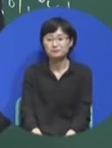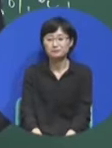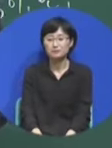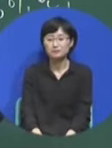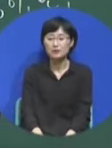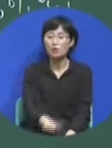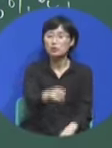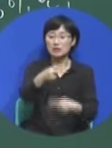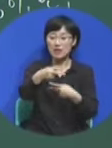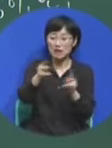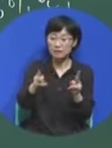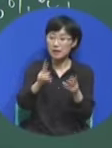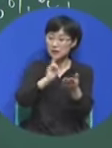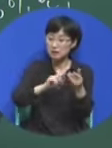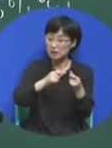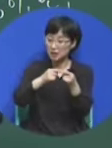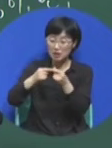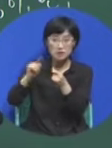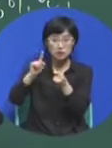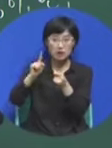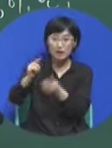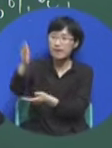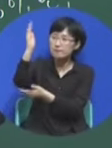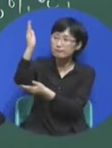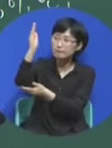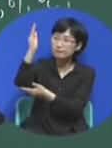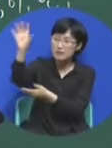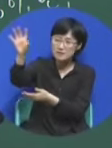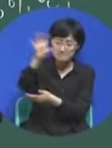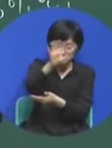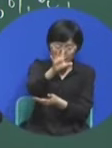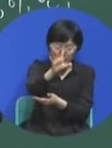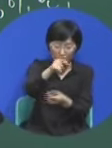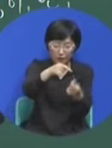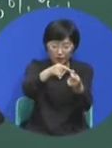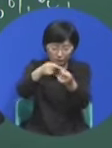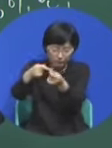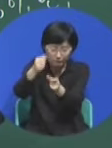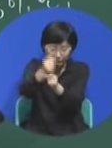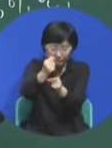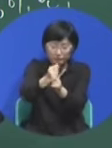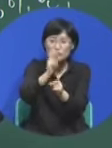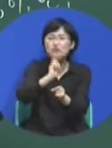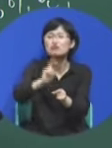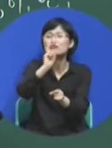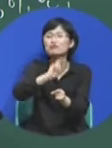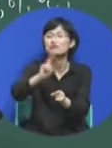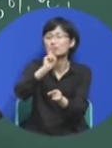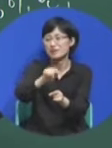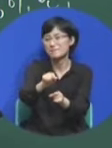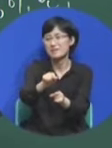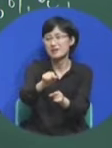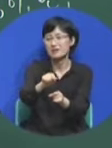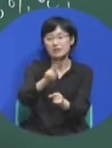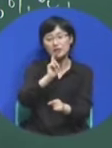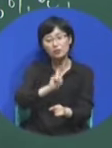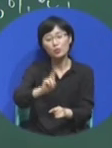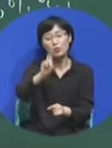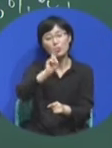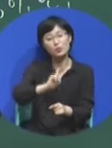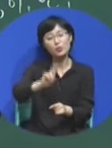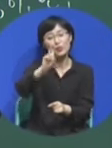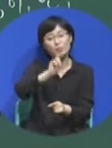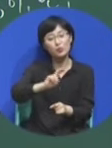把信息歌词化唱的赞美也有. 주로 우리 다락방 찬양을 보면 메시지를 노래화하여 그 찬양을 하다 보면 그 메시지